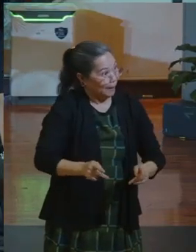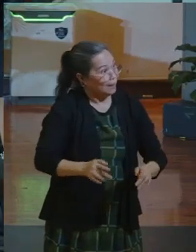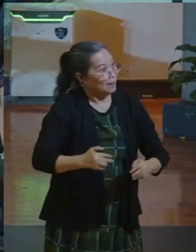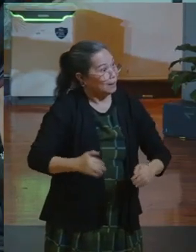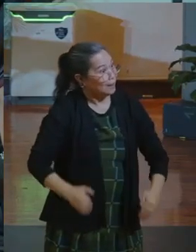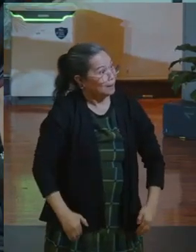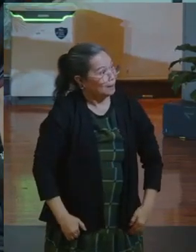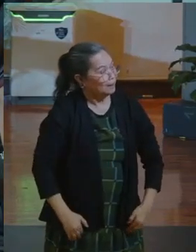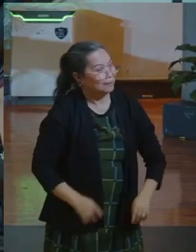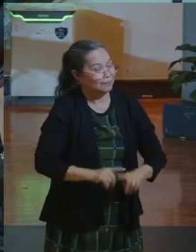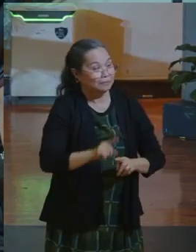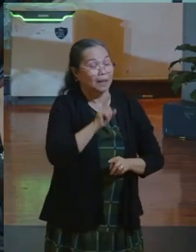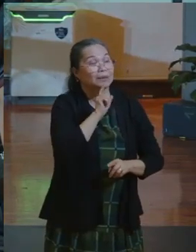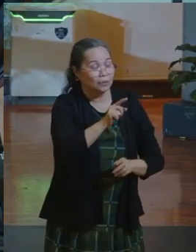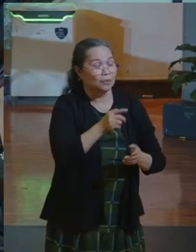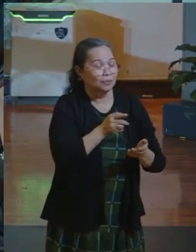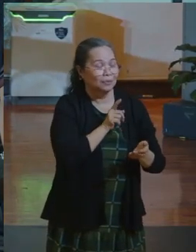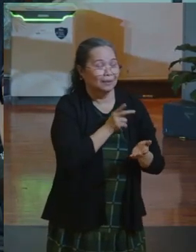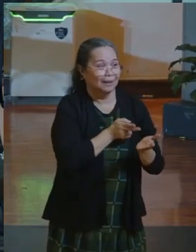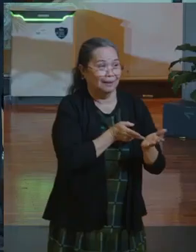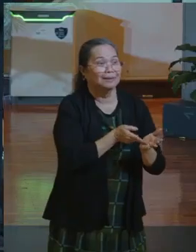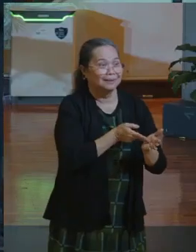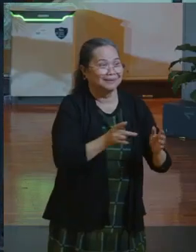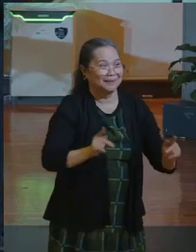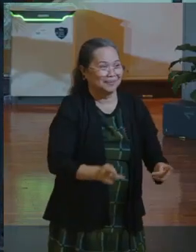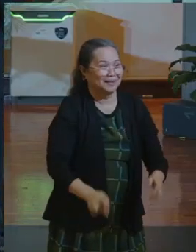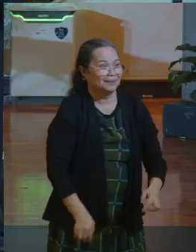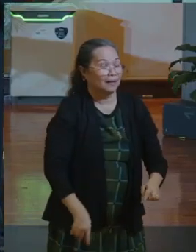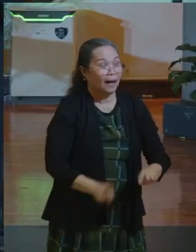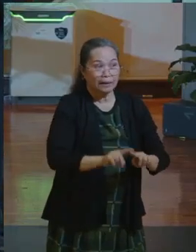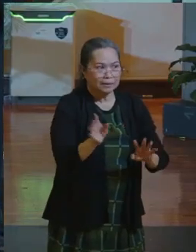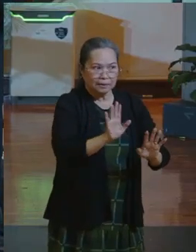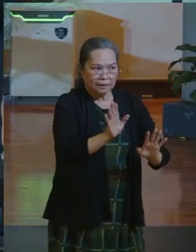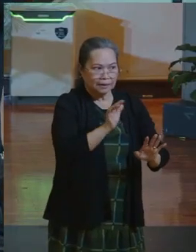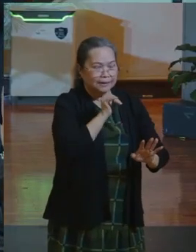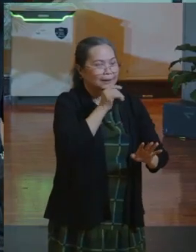puhon, pero masakit po ang aking tuo. Hindi po dahil doon,